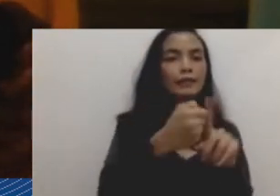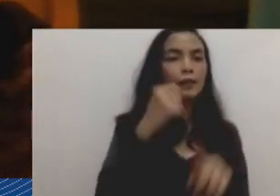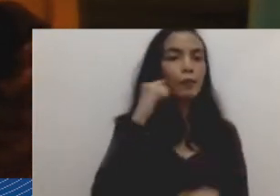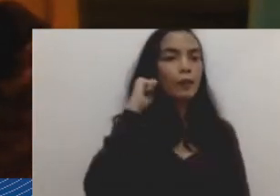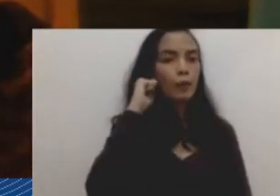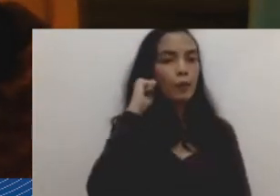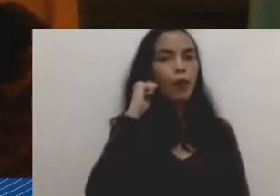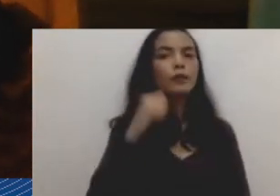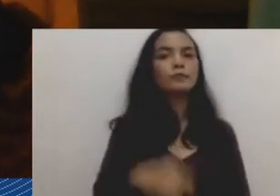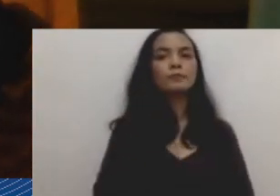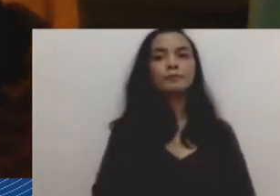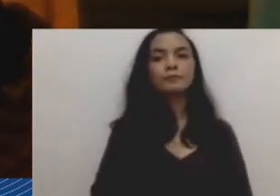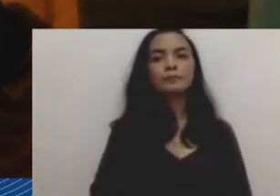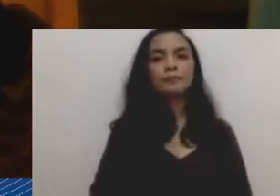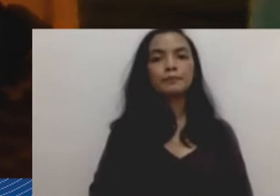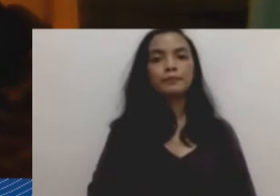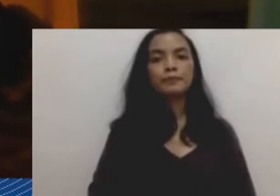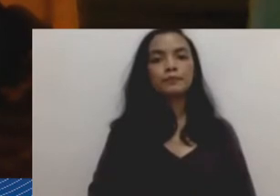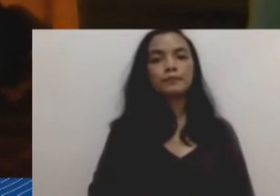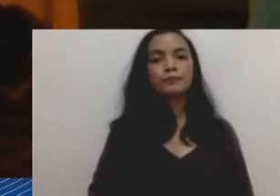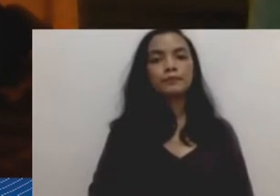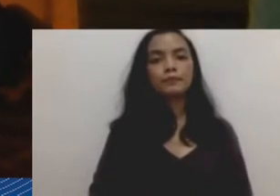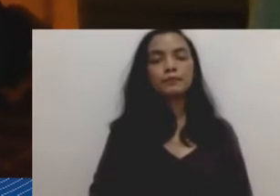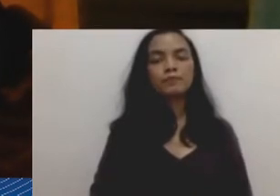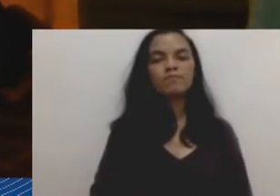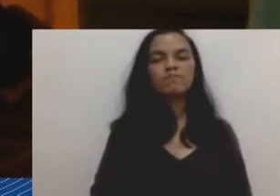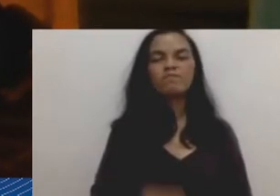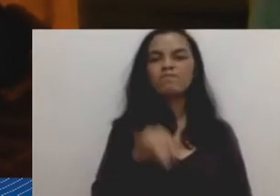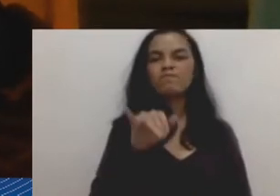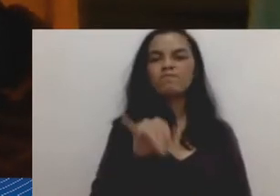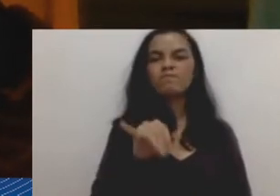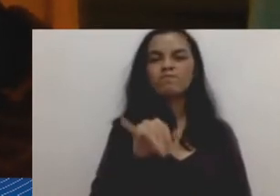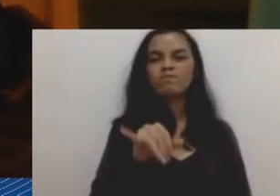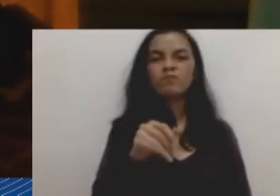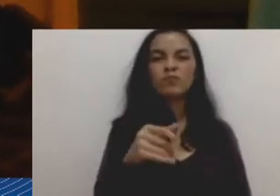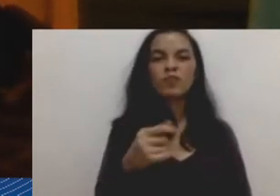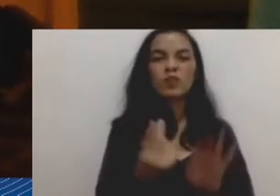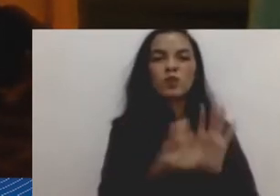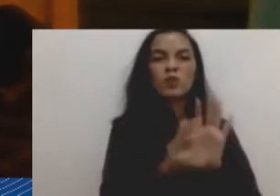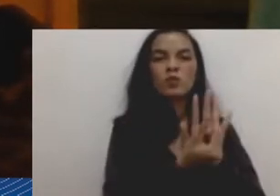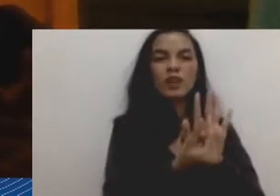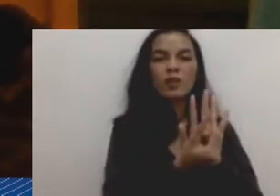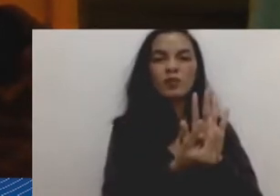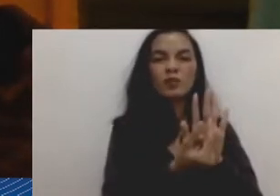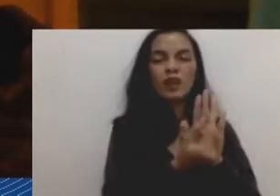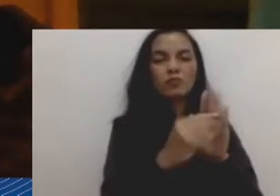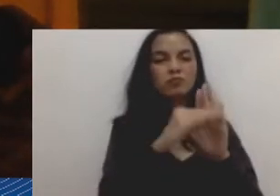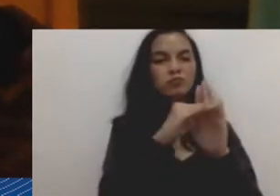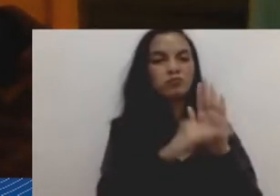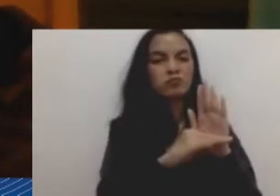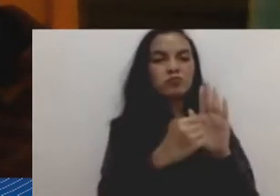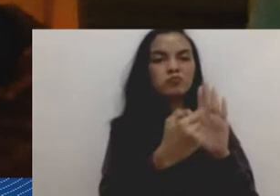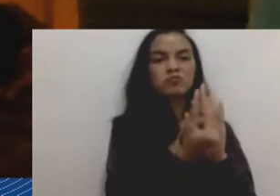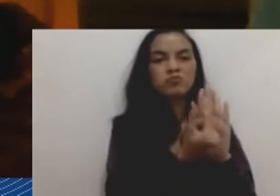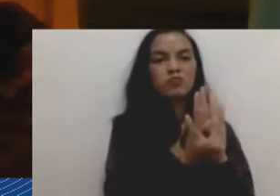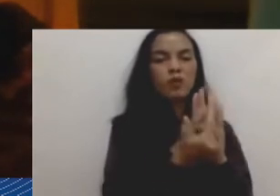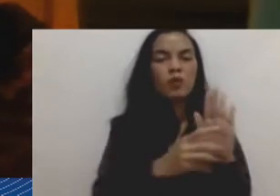Ya tentunya undang-undang ini bertahan cukup panjang di dalam perhatian